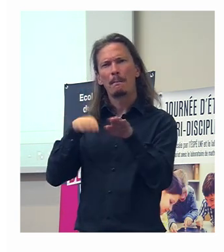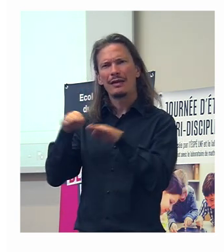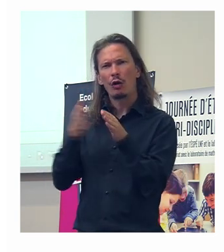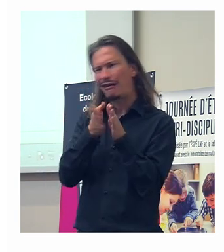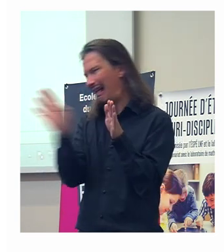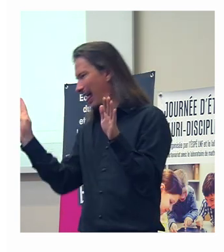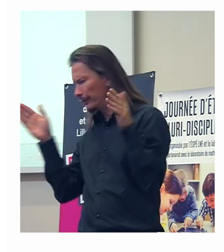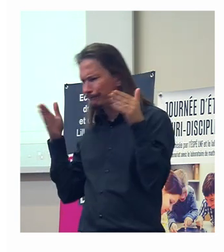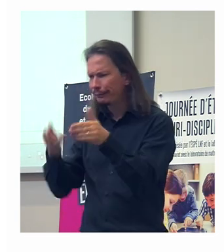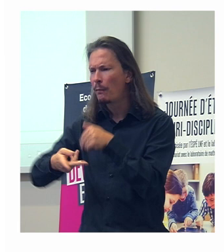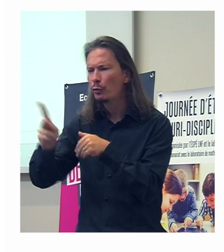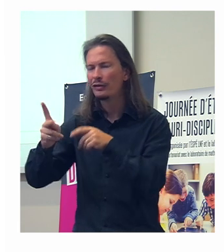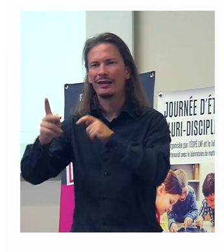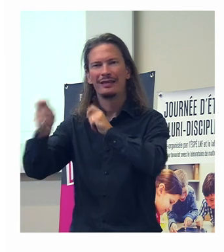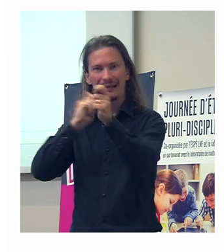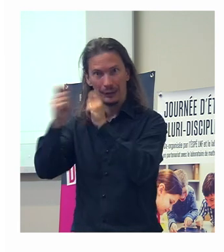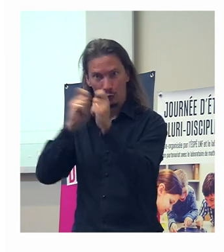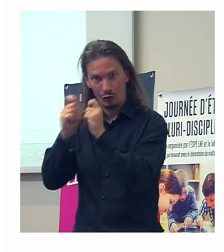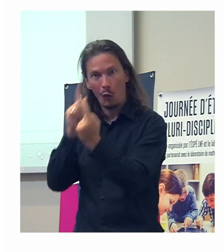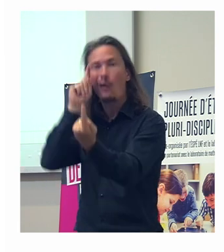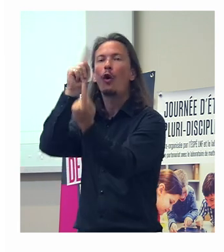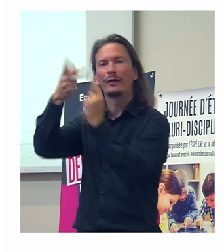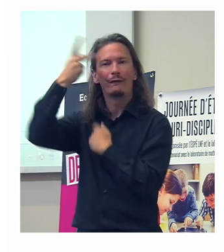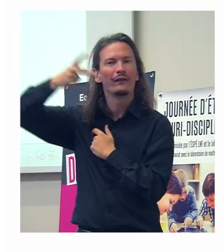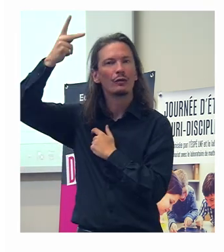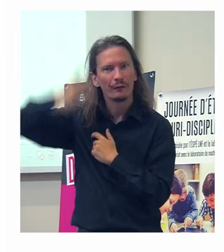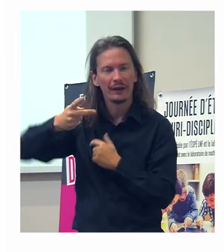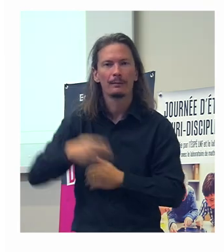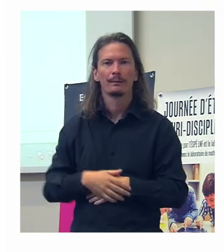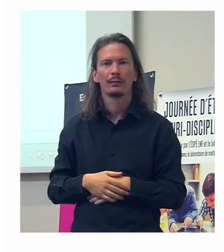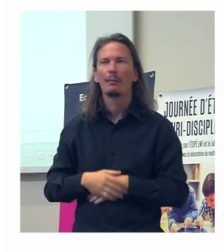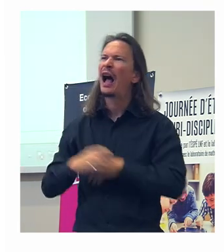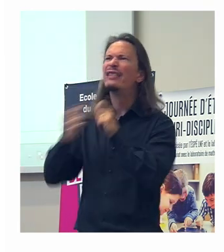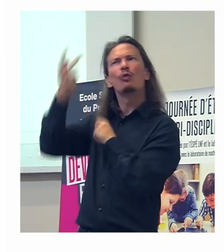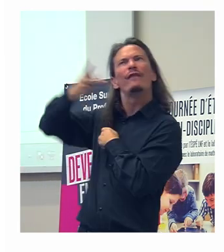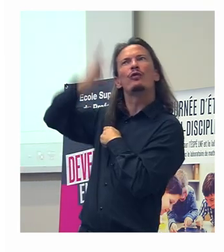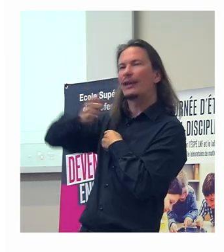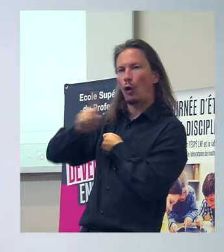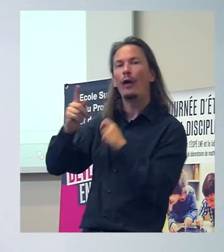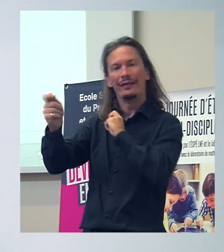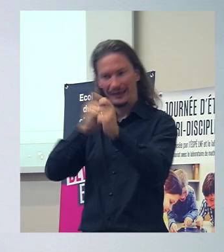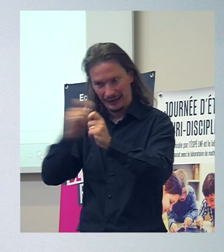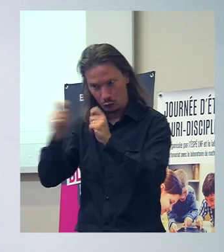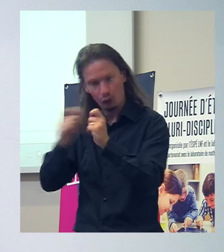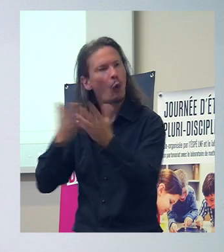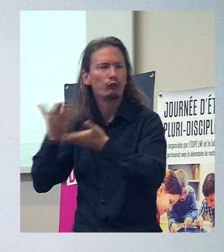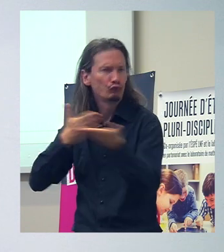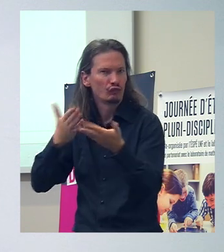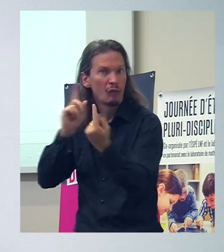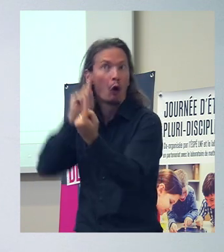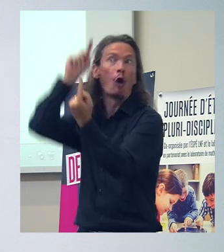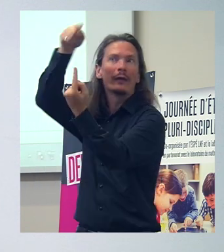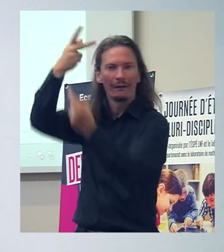la discussion à visée philosophique, et non pas discussion philosophique, ça va de soi, mais à visée